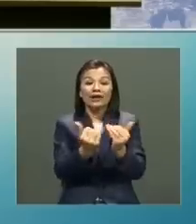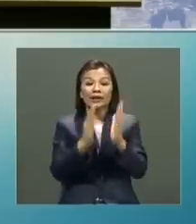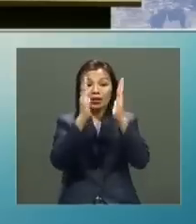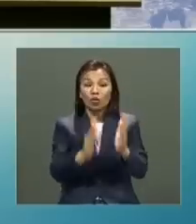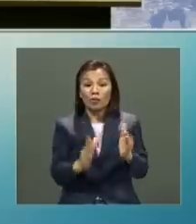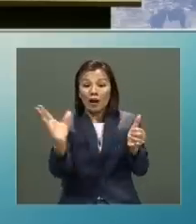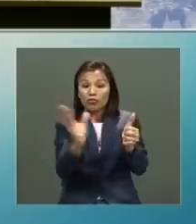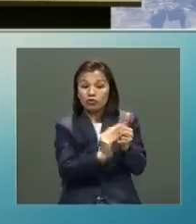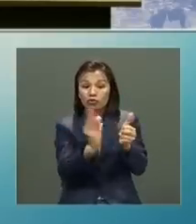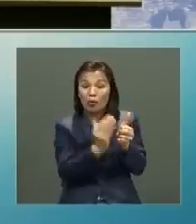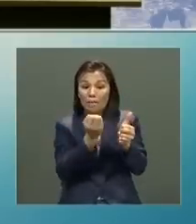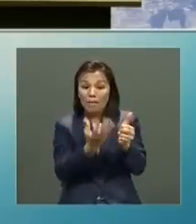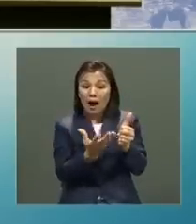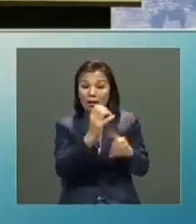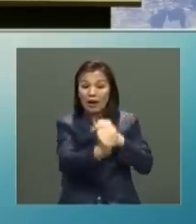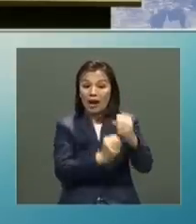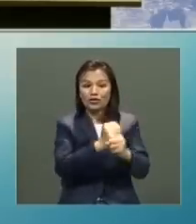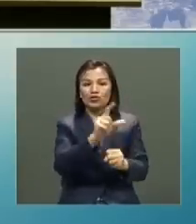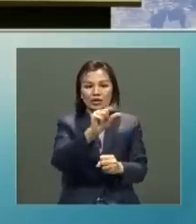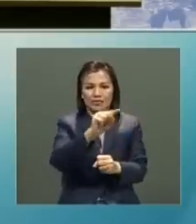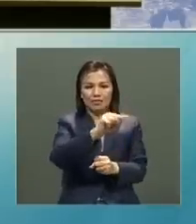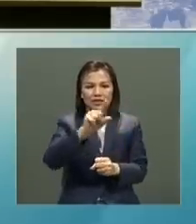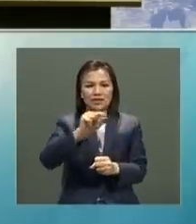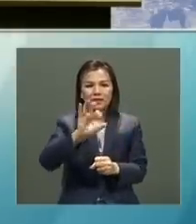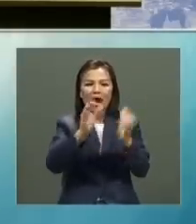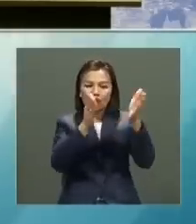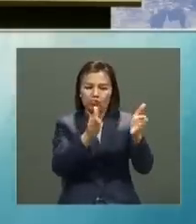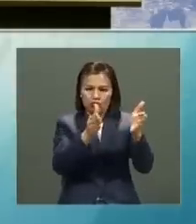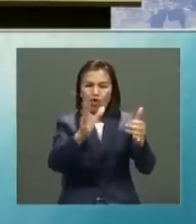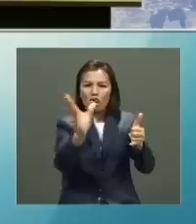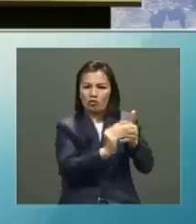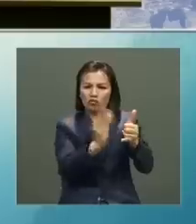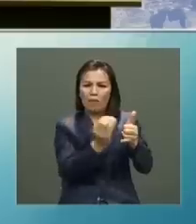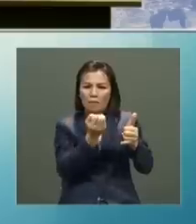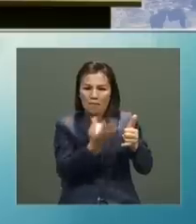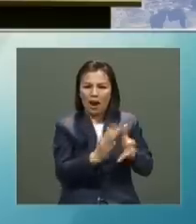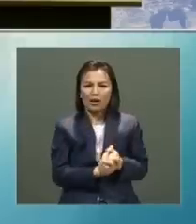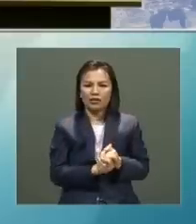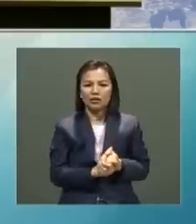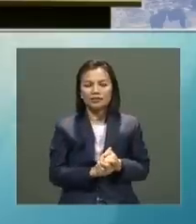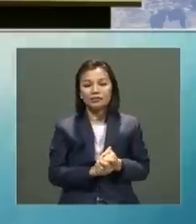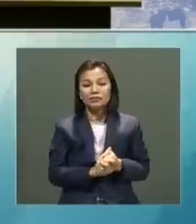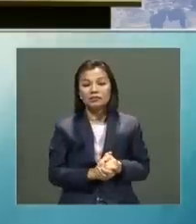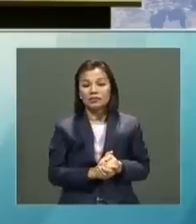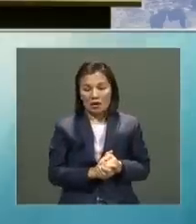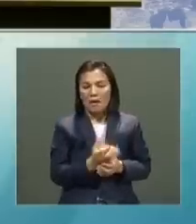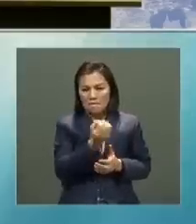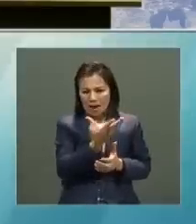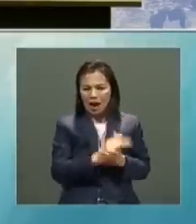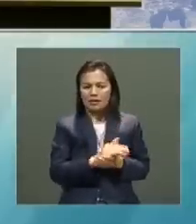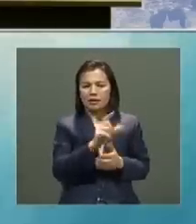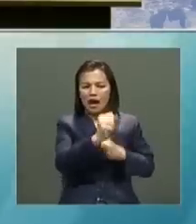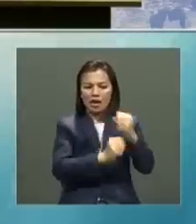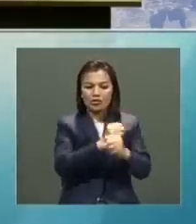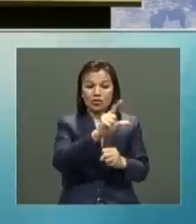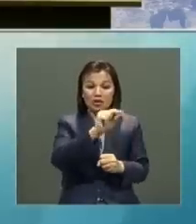อายุที่มากที่สุดขึ้นกลับมาอยู่ที่อายุ 20 29ปีนะครับกลุ่มนี้ติดเชื้อไปจำนวนมากทีเดียวนะ